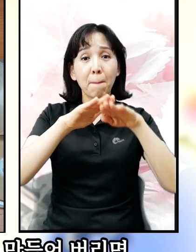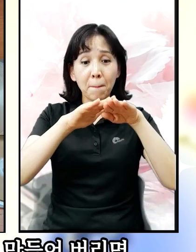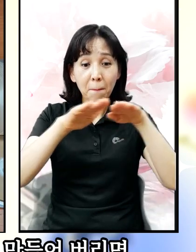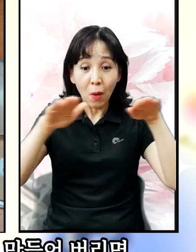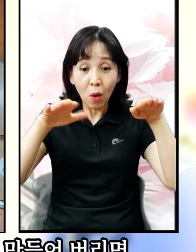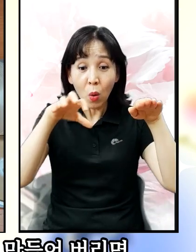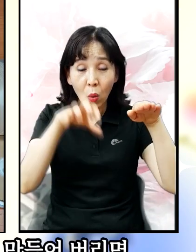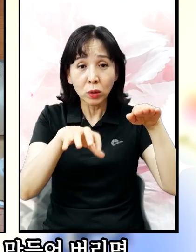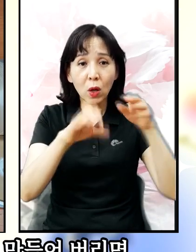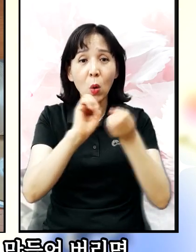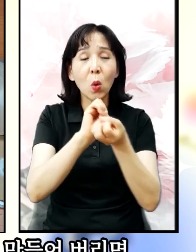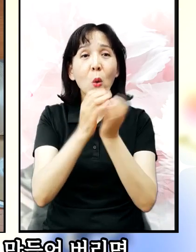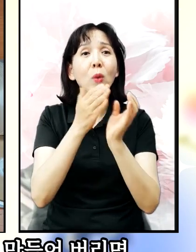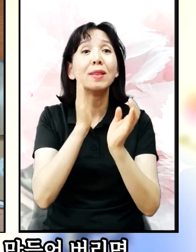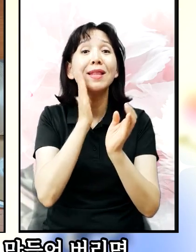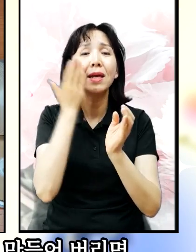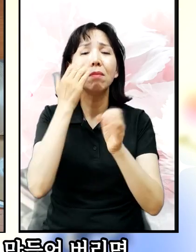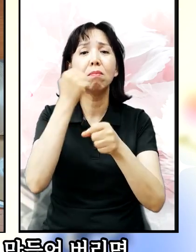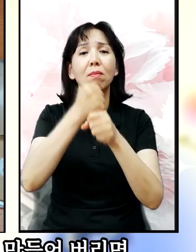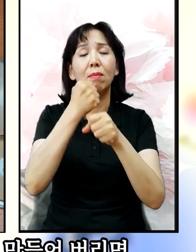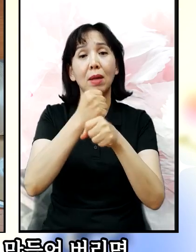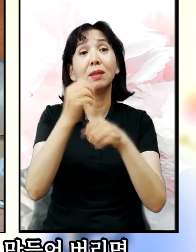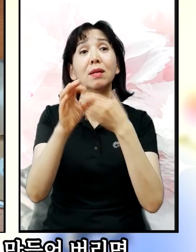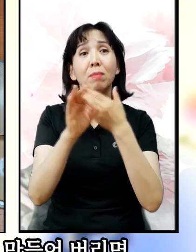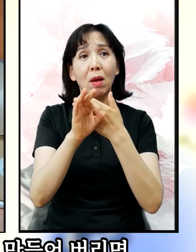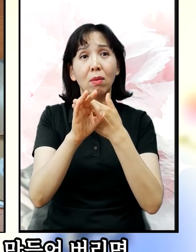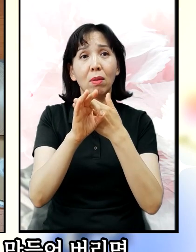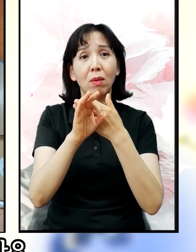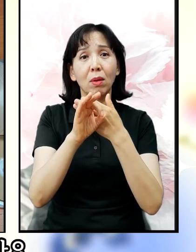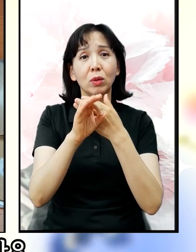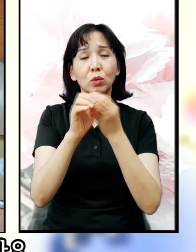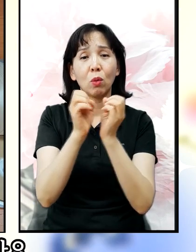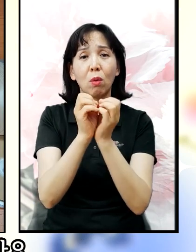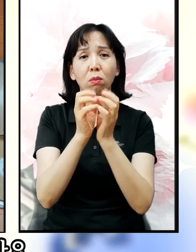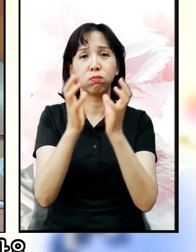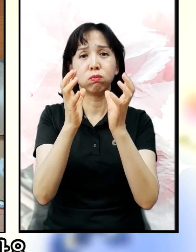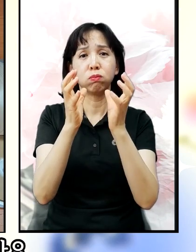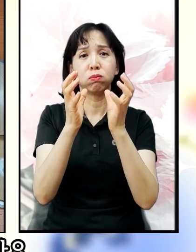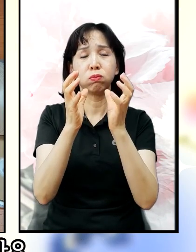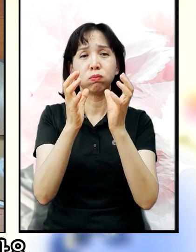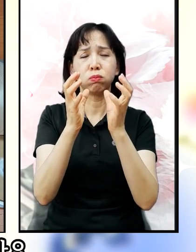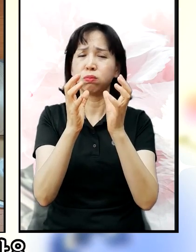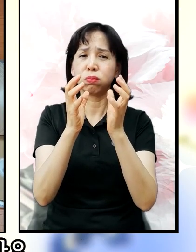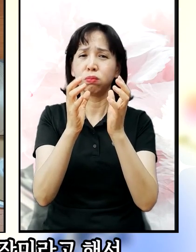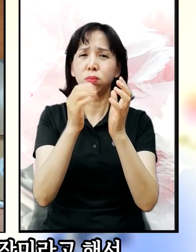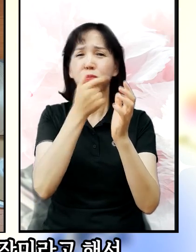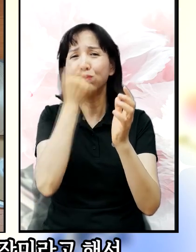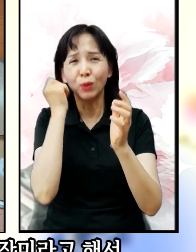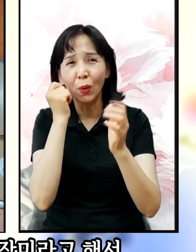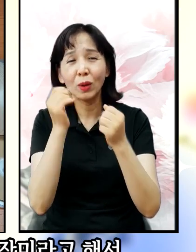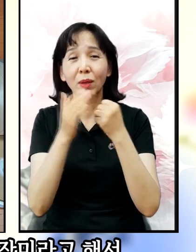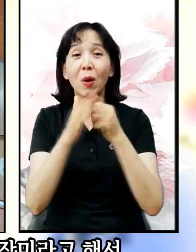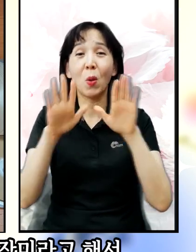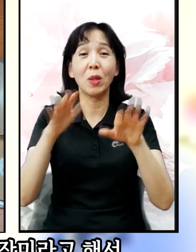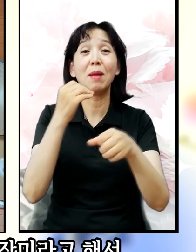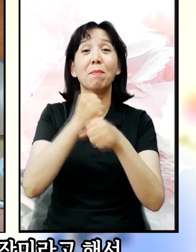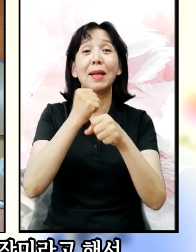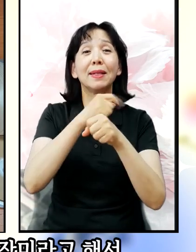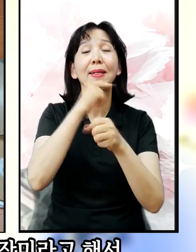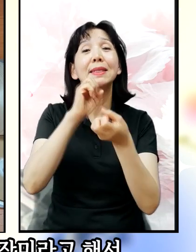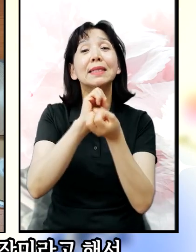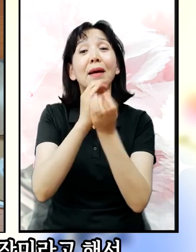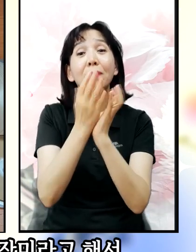이 편편한 상태에서 꽃잎을 만들어 버리면 볼륨감이나 입체감이 작아요. 그래서 오늘 저희가